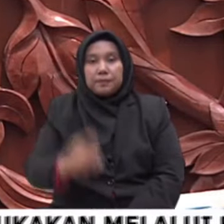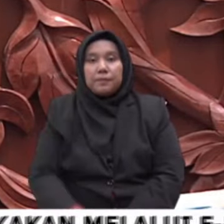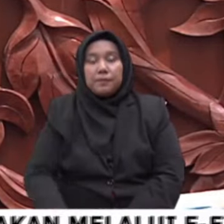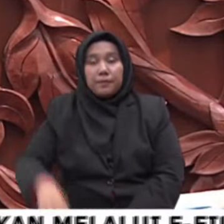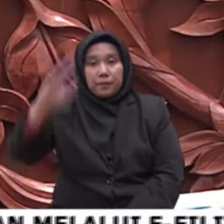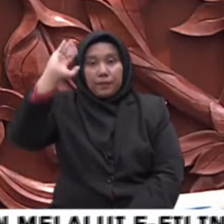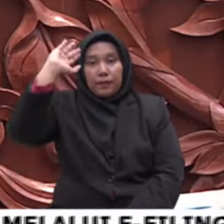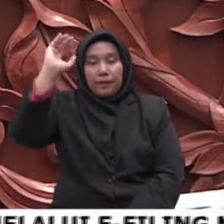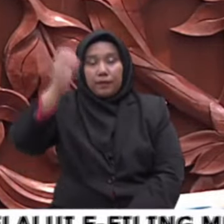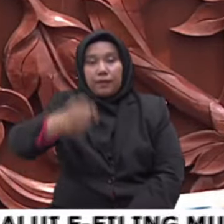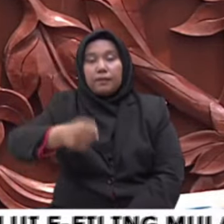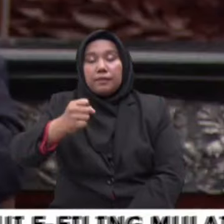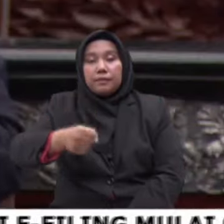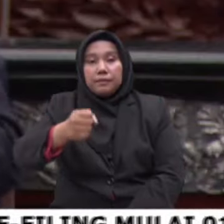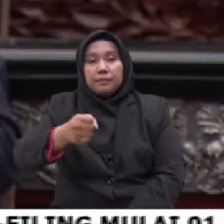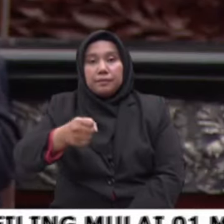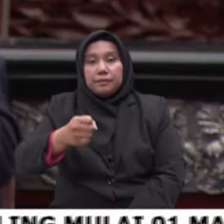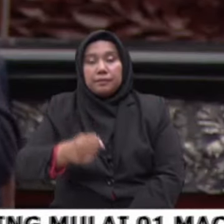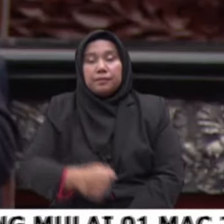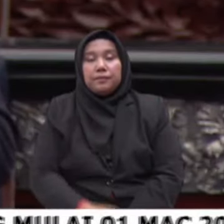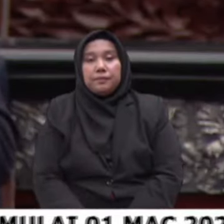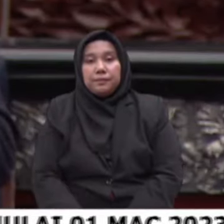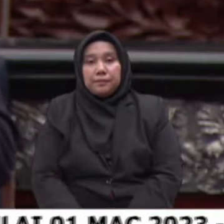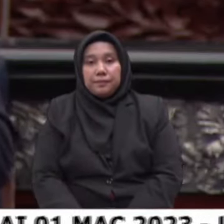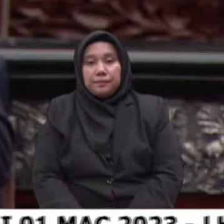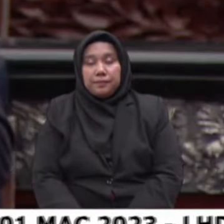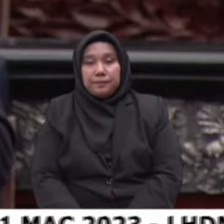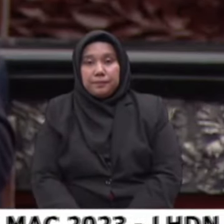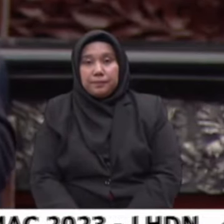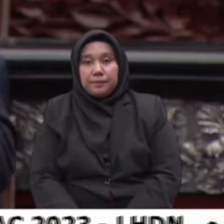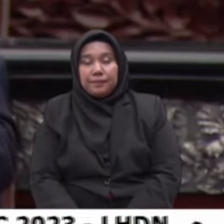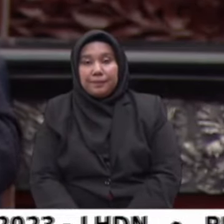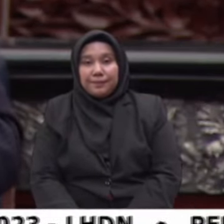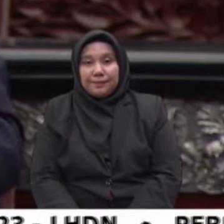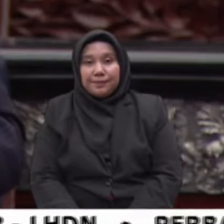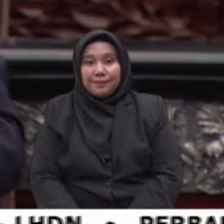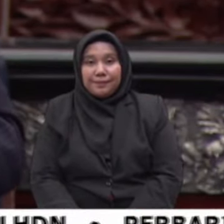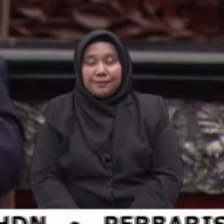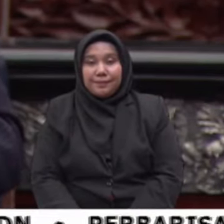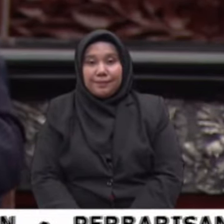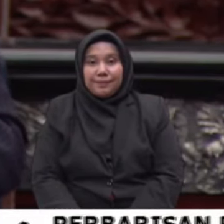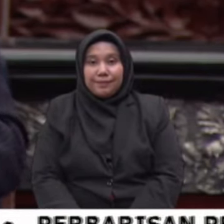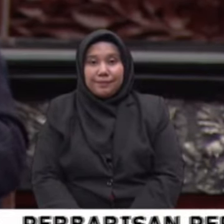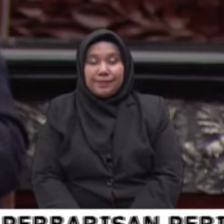Assalamualaikum warahmatullahi taala wabarakatuh. Waalaikumussalam.